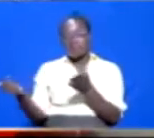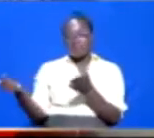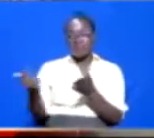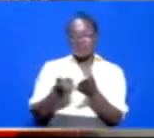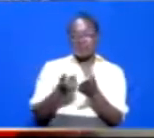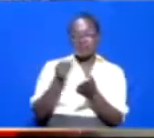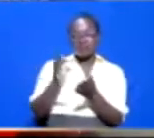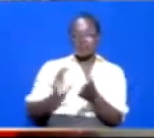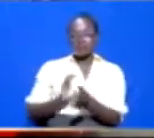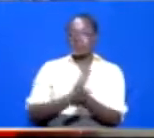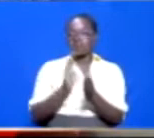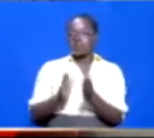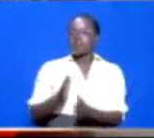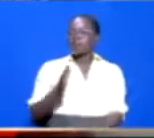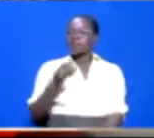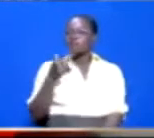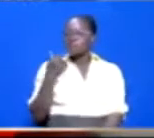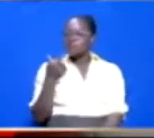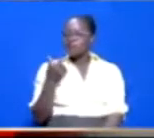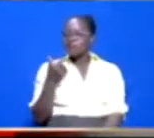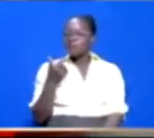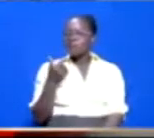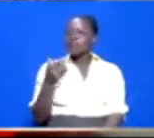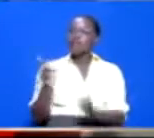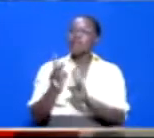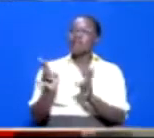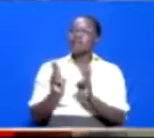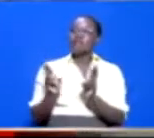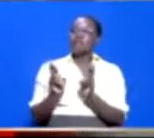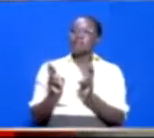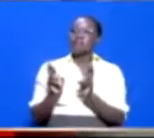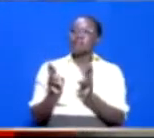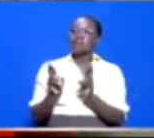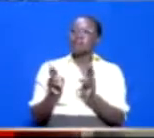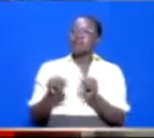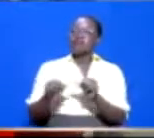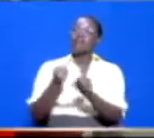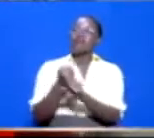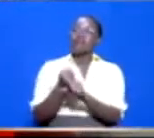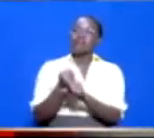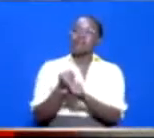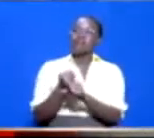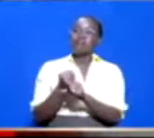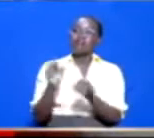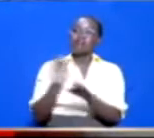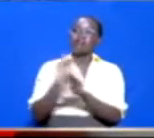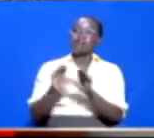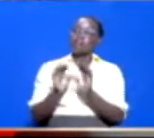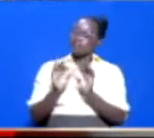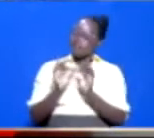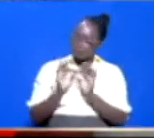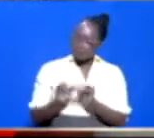watatu wakizungumza wakisema kwamba tayari wanaendelea na kazi na vitu ziko shwari na